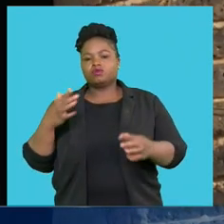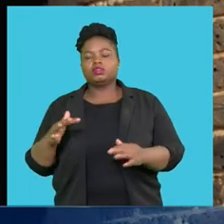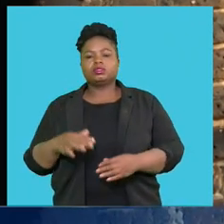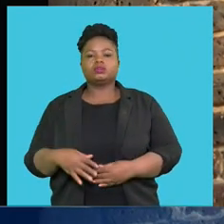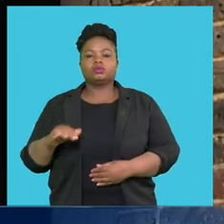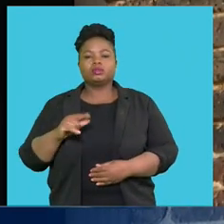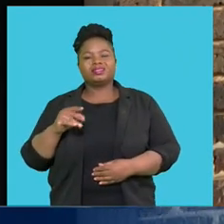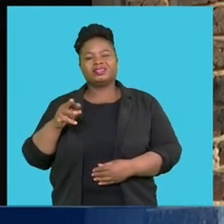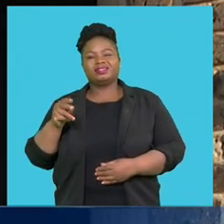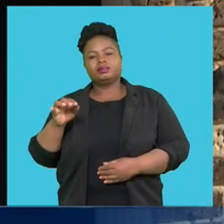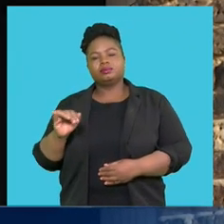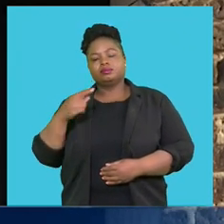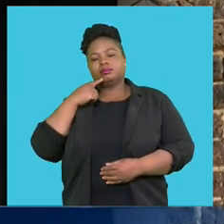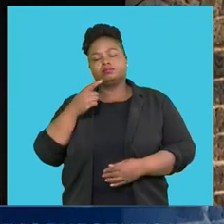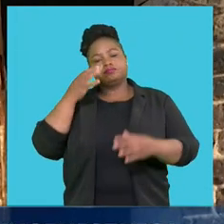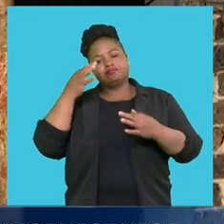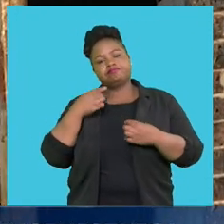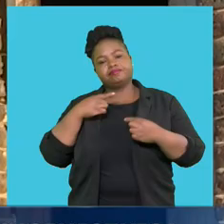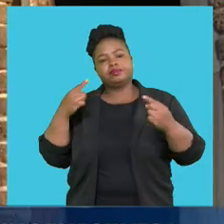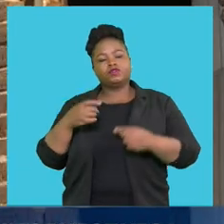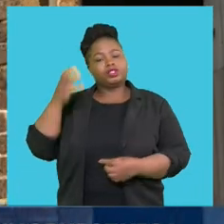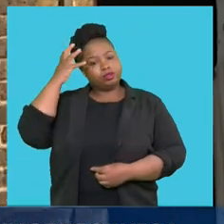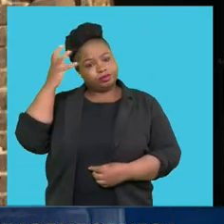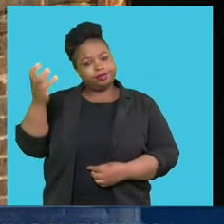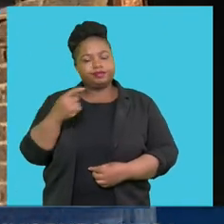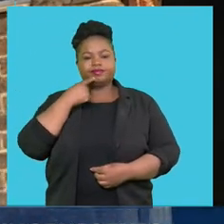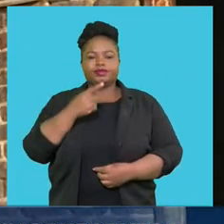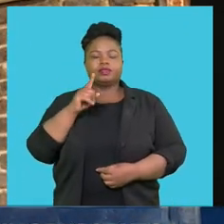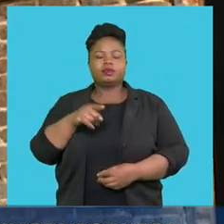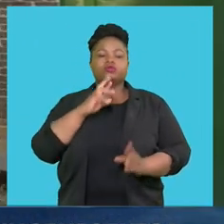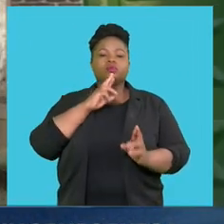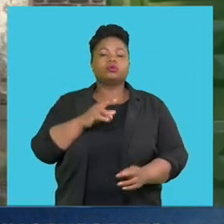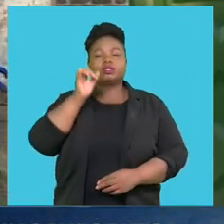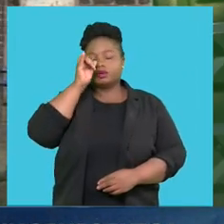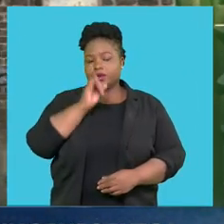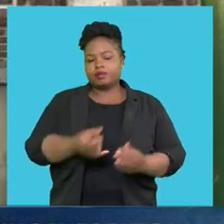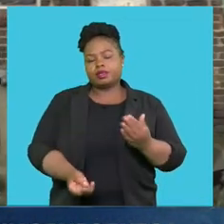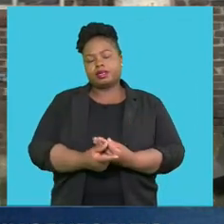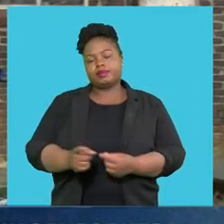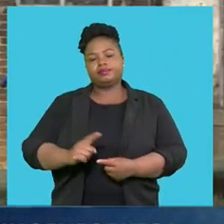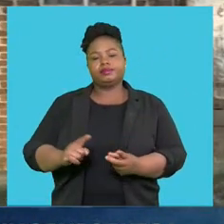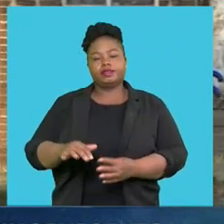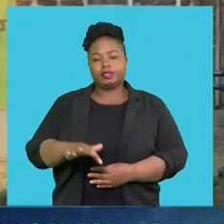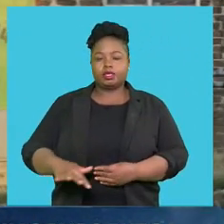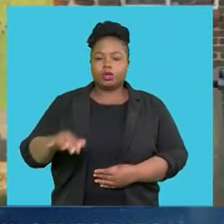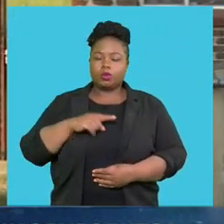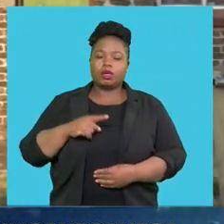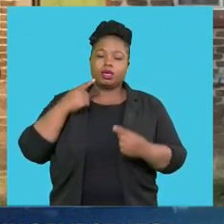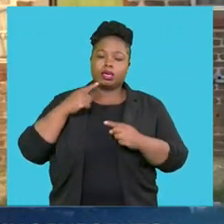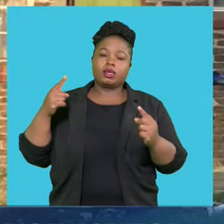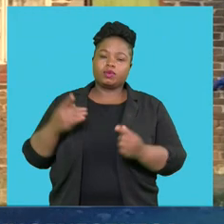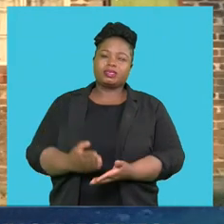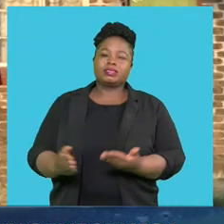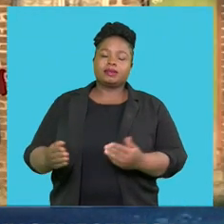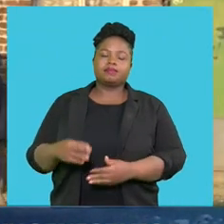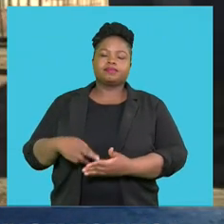kaZwelithini nokuyilapho sinqume khona izinduna ukuba zibike ngodlame olungahle libheduke kulandela ukumenyezelwa